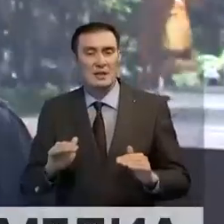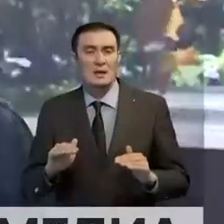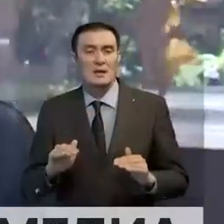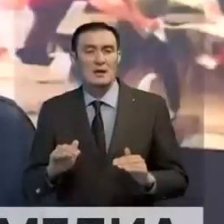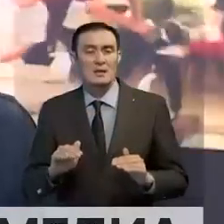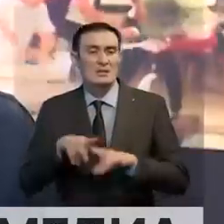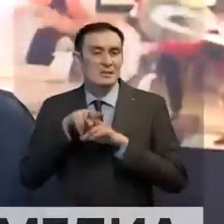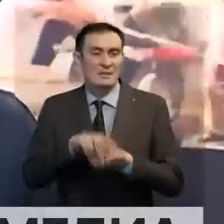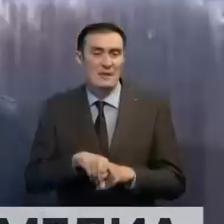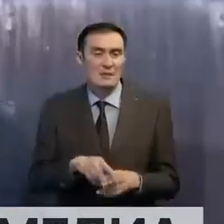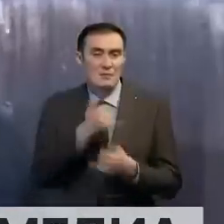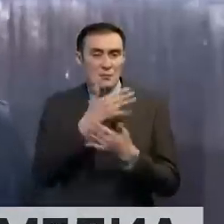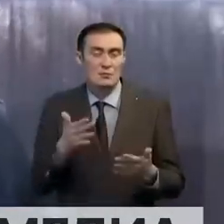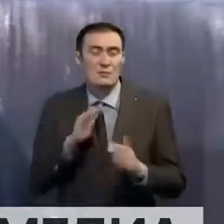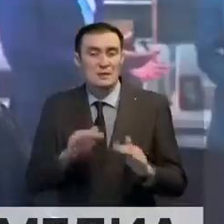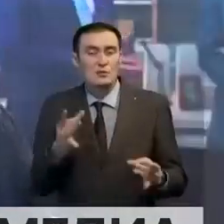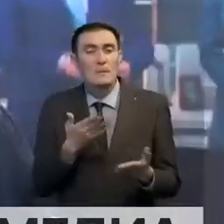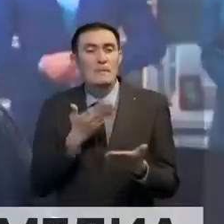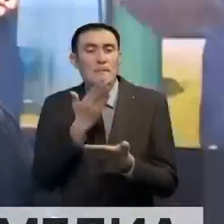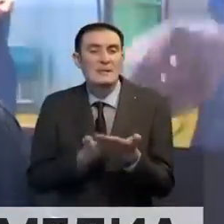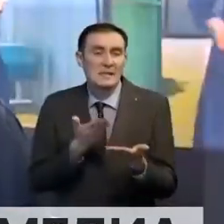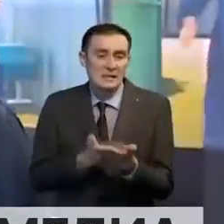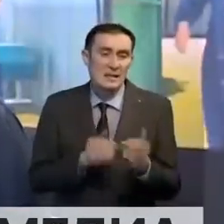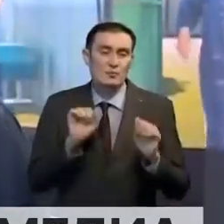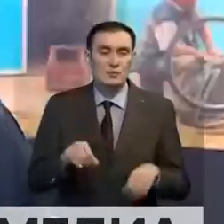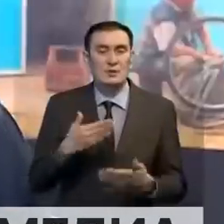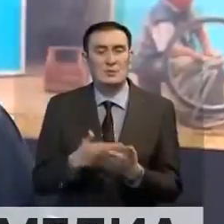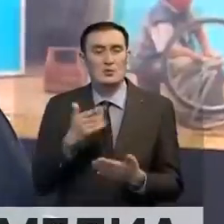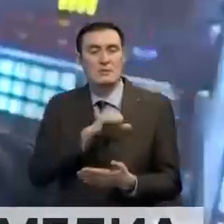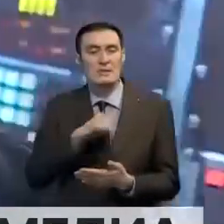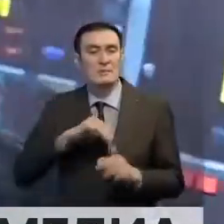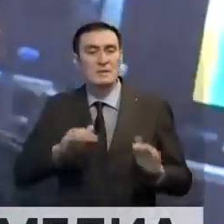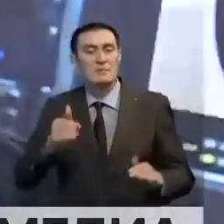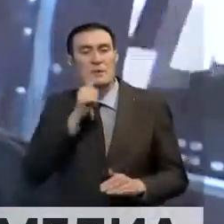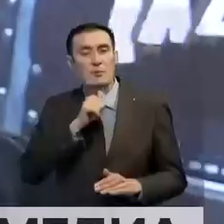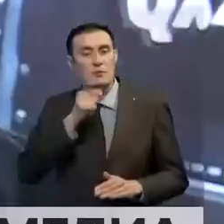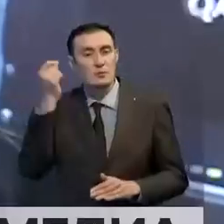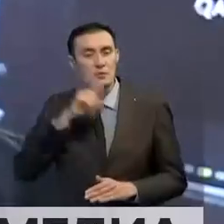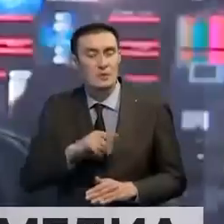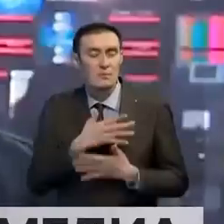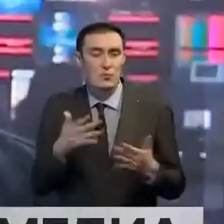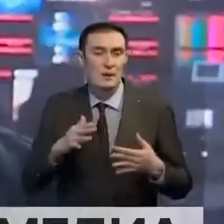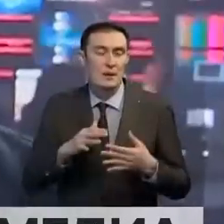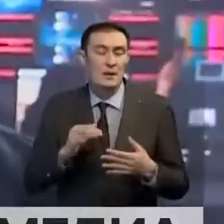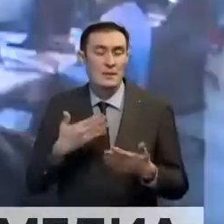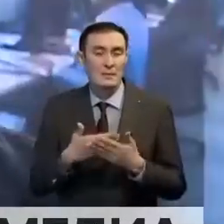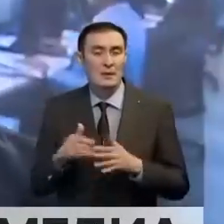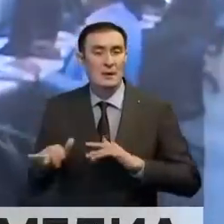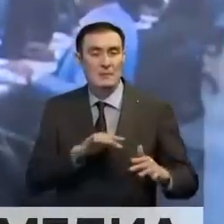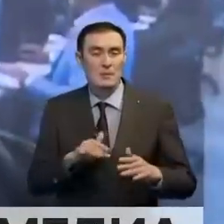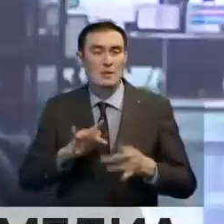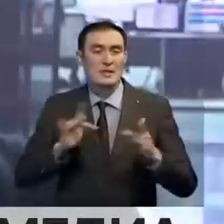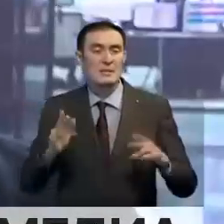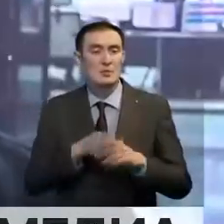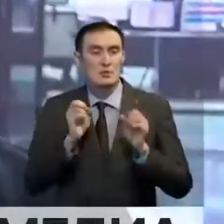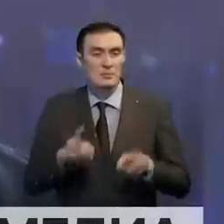насильно обучить через экран. Детям можно подсказать и дать какие-то советы, которым они прислушиваются. Мы, например, делали кампании по